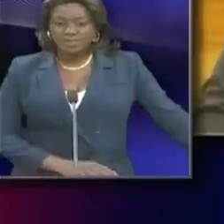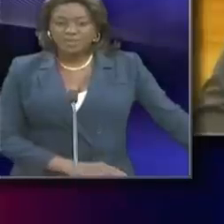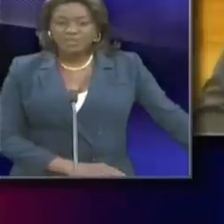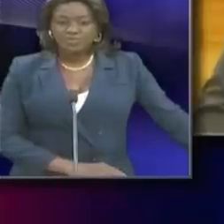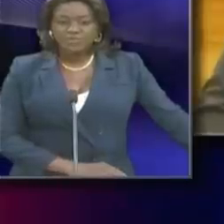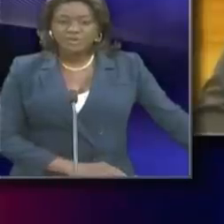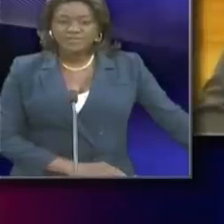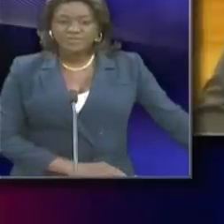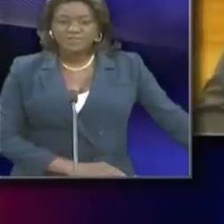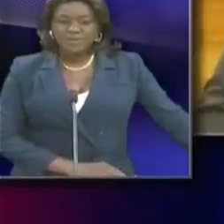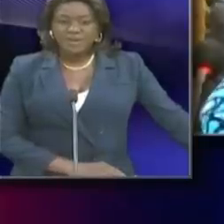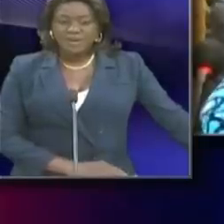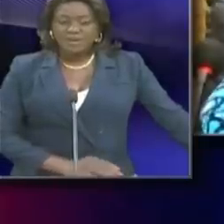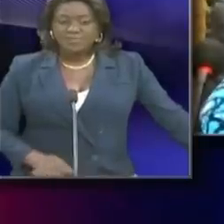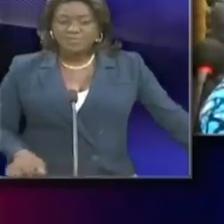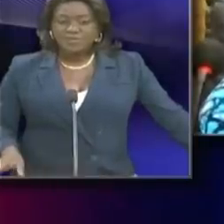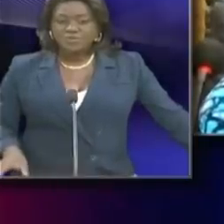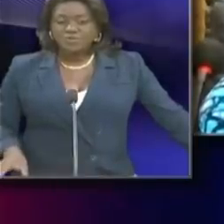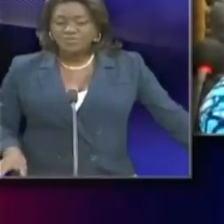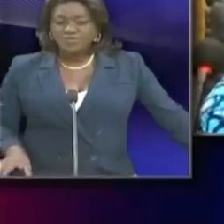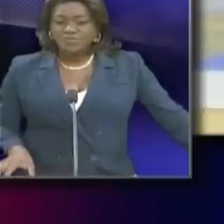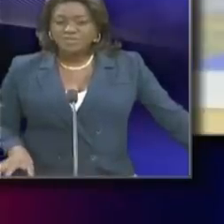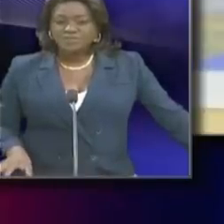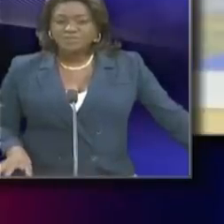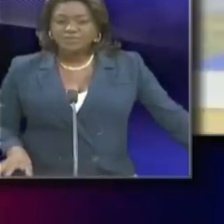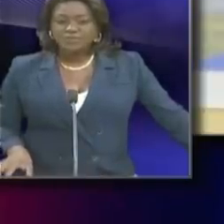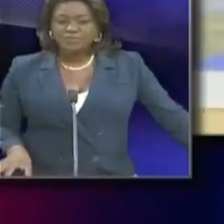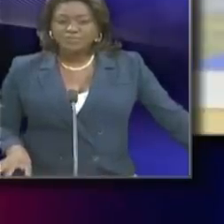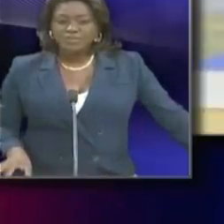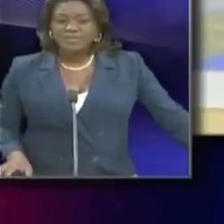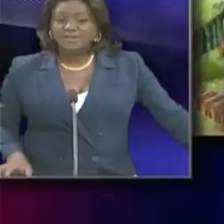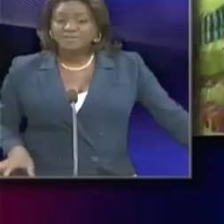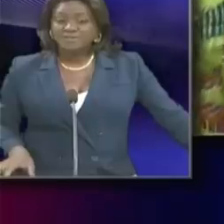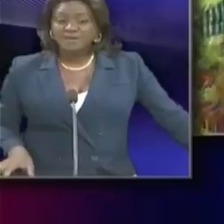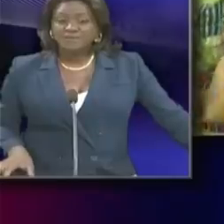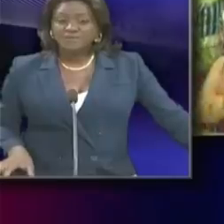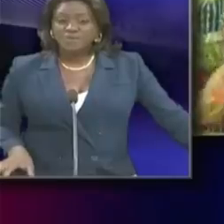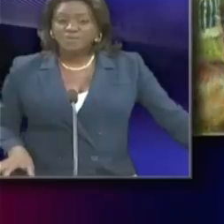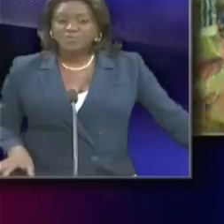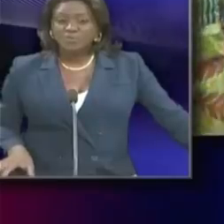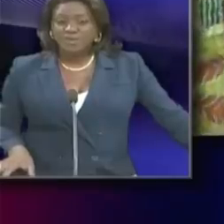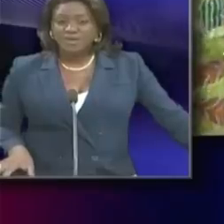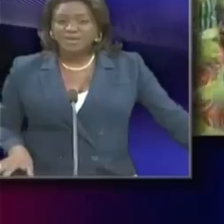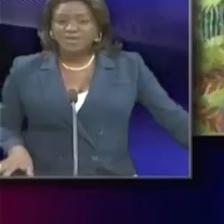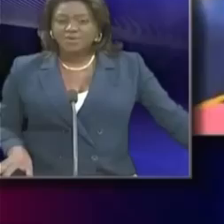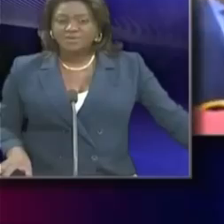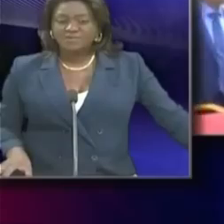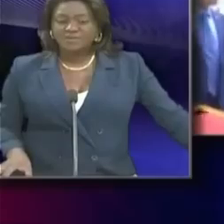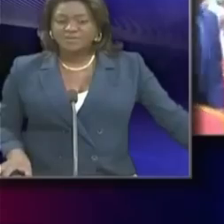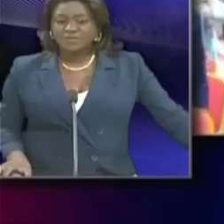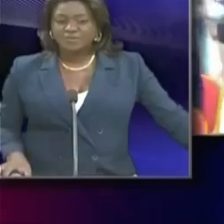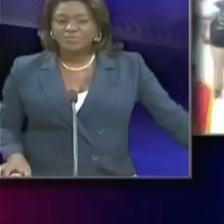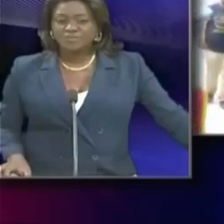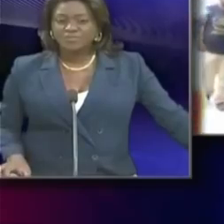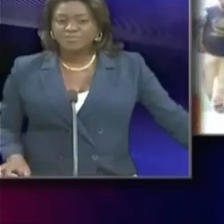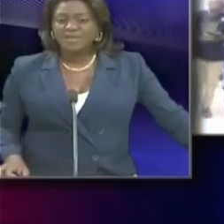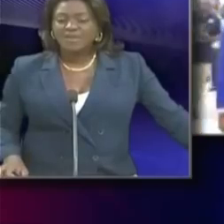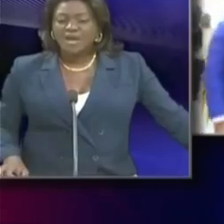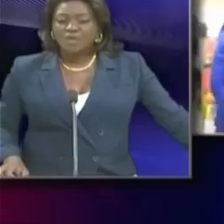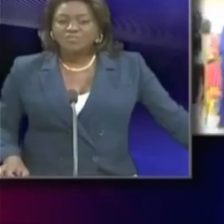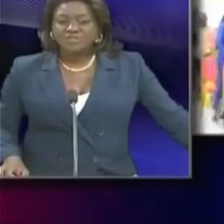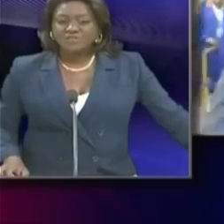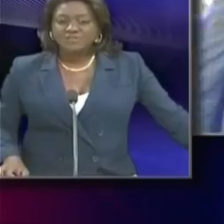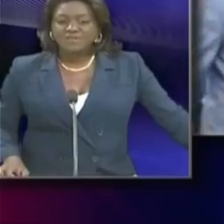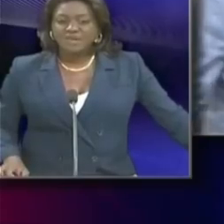par le rapporteur adjoint de la semaine et puis une commission mixte fonction publique administration douanière congolaise vient d'être mis sur pied